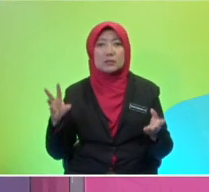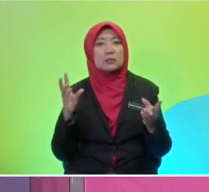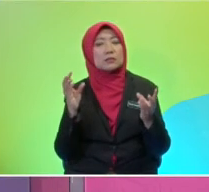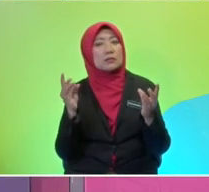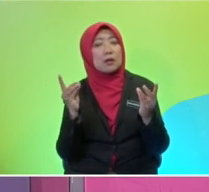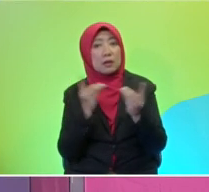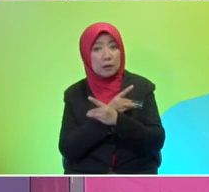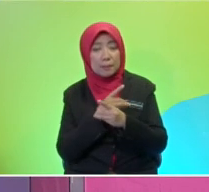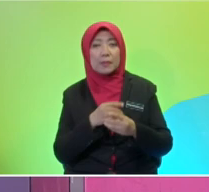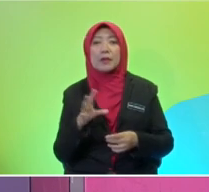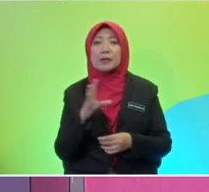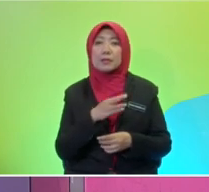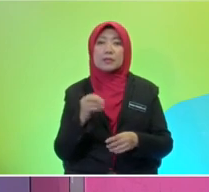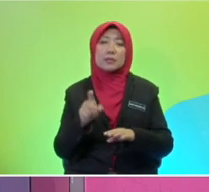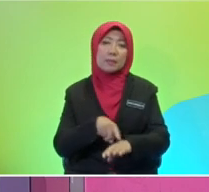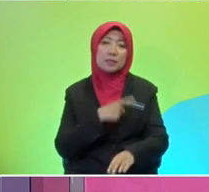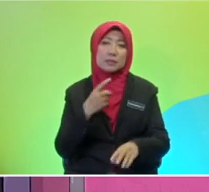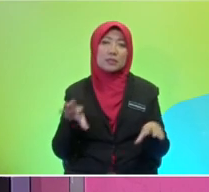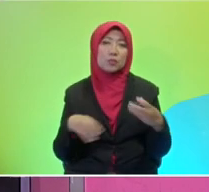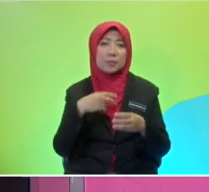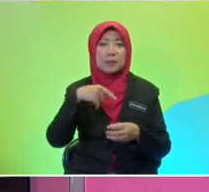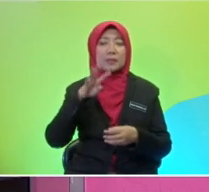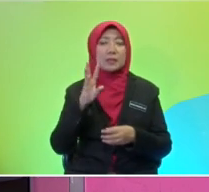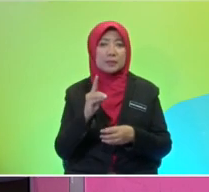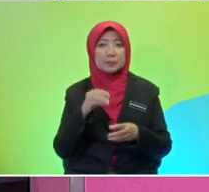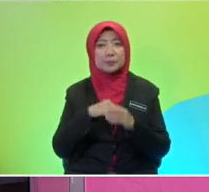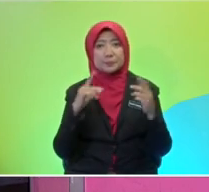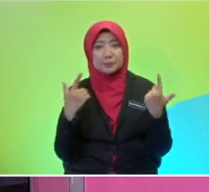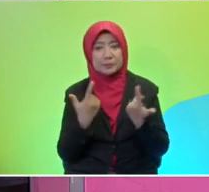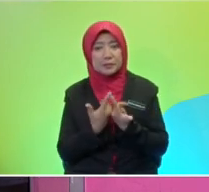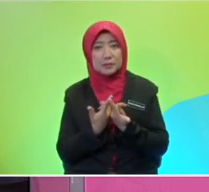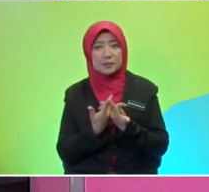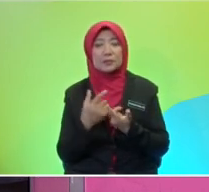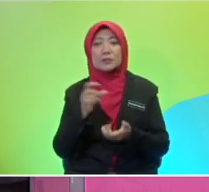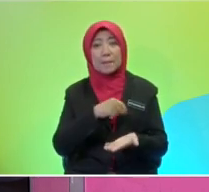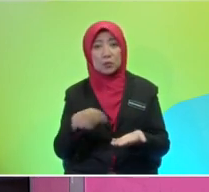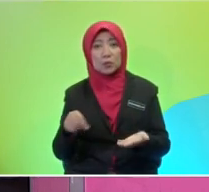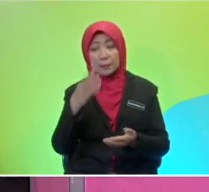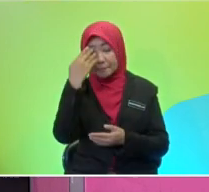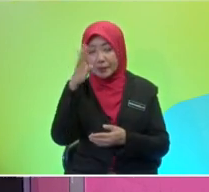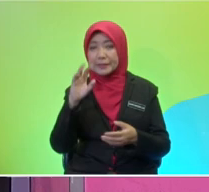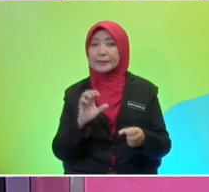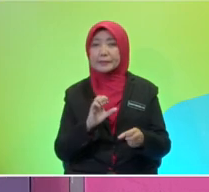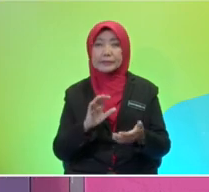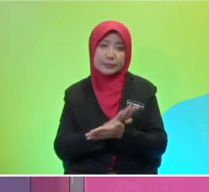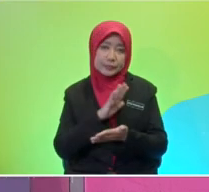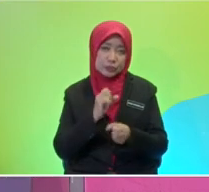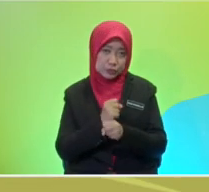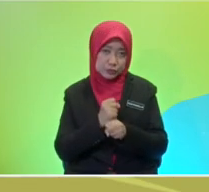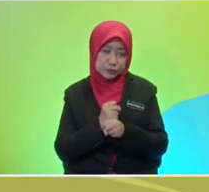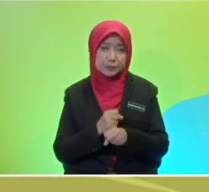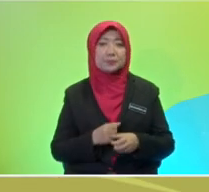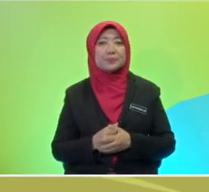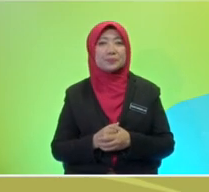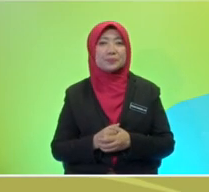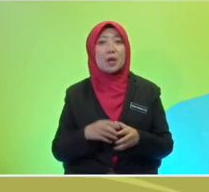kita menjalankan pembelajaran dalam kelas dan juga secara bertulis dengan memberi lembaran kerja seperti yang cu tunjukkan